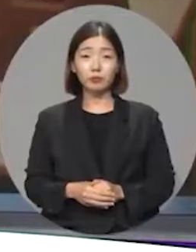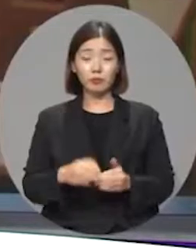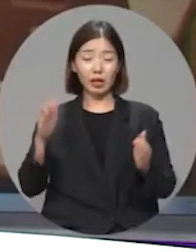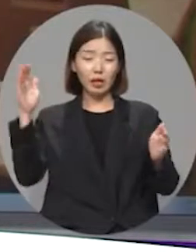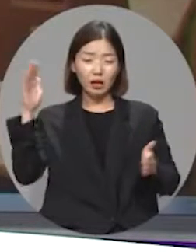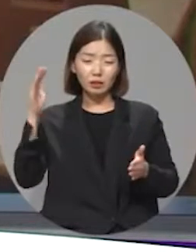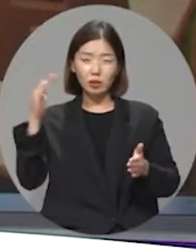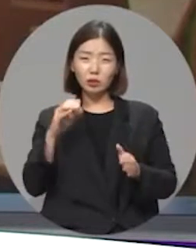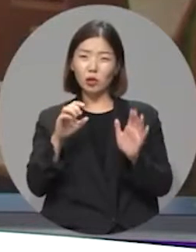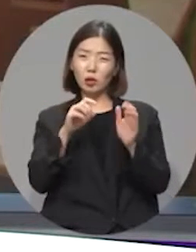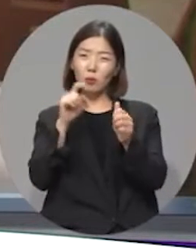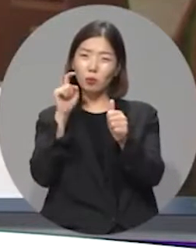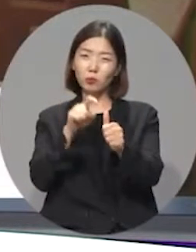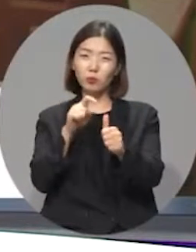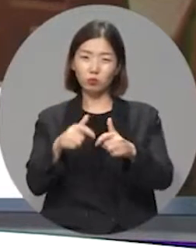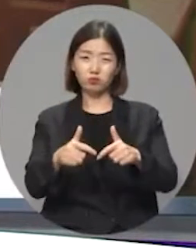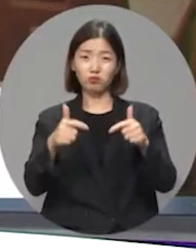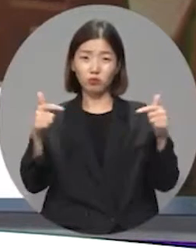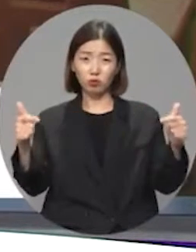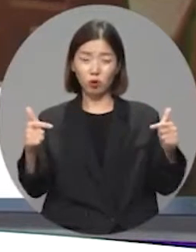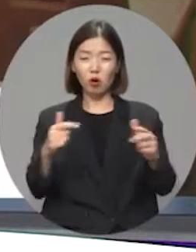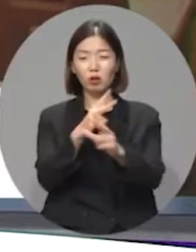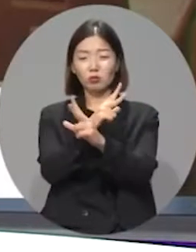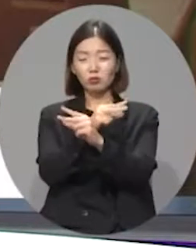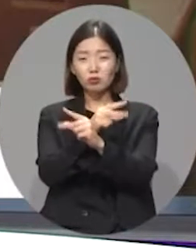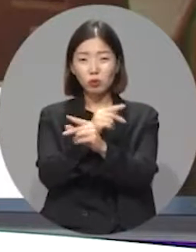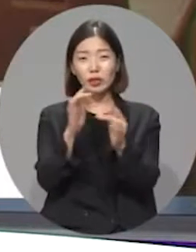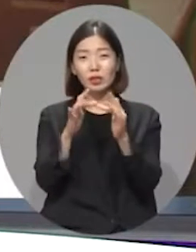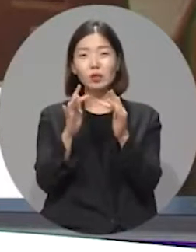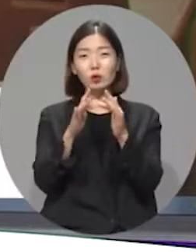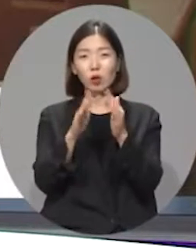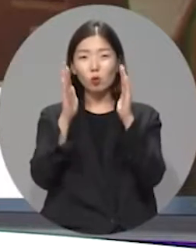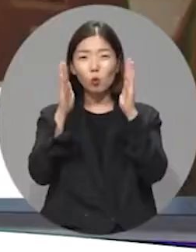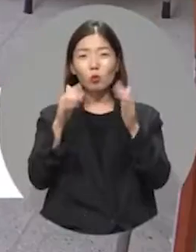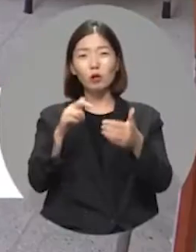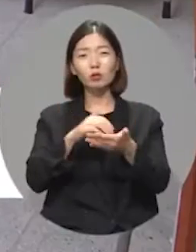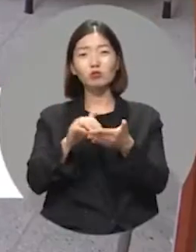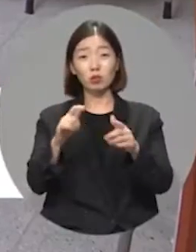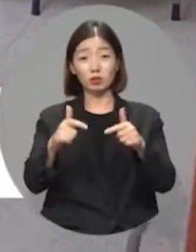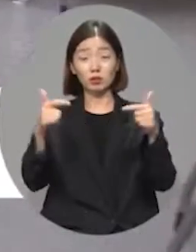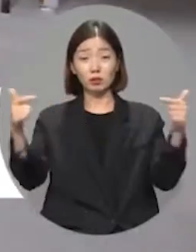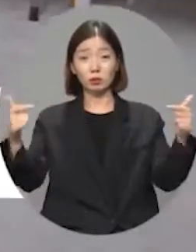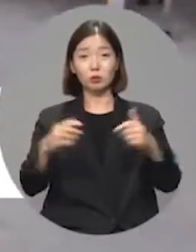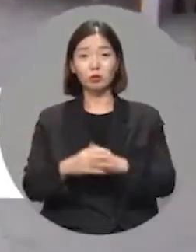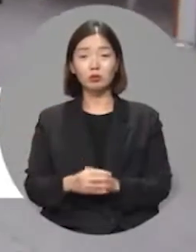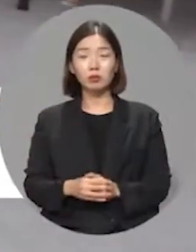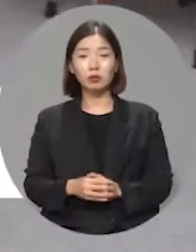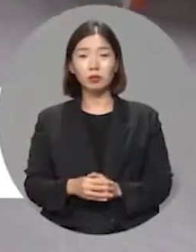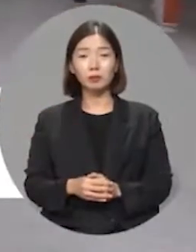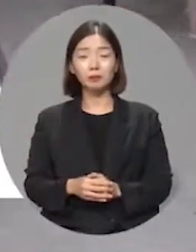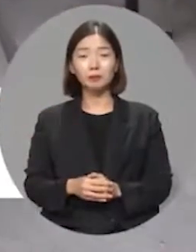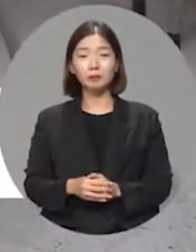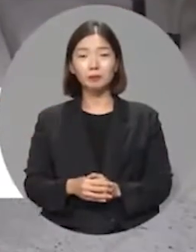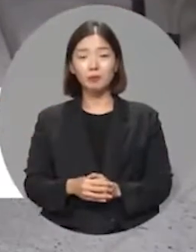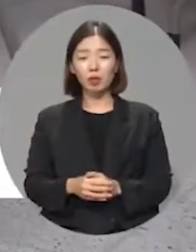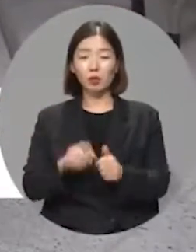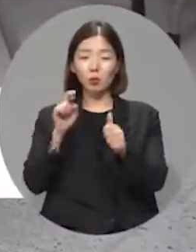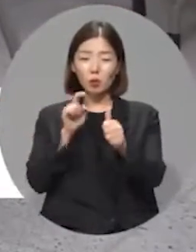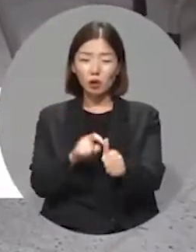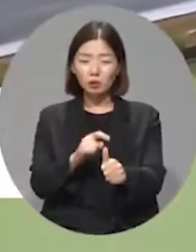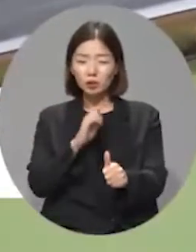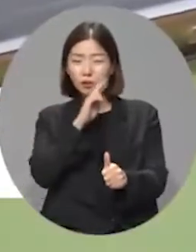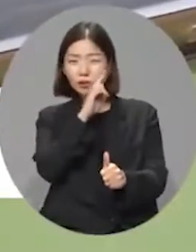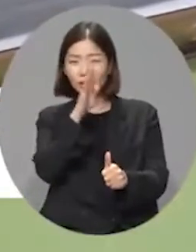학생들의 코나 박진희 잇따르면서 원격 수업을 실시하는 학교가 늘어나고 있습니다 전라북도교육청 에 따르면 확신이나